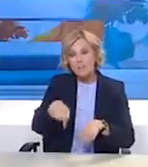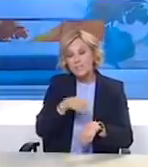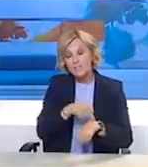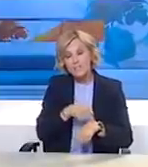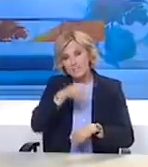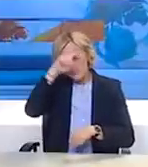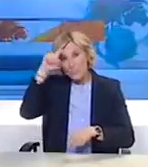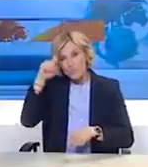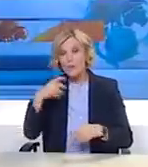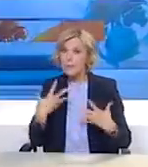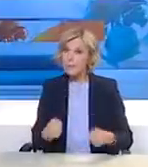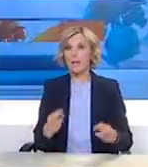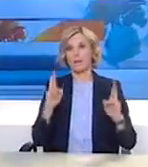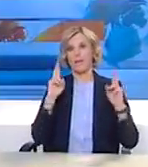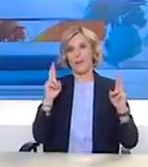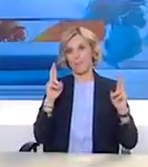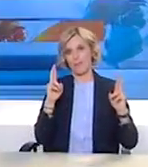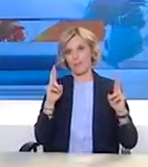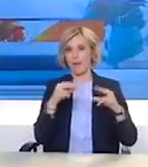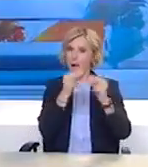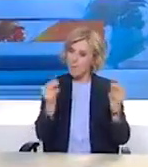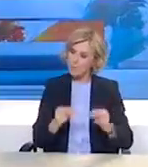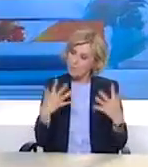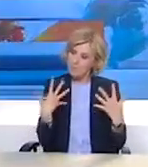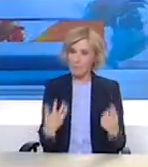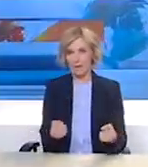συνοδεύονται από κάποια ελπιδοφόρα μηνύματα αποτελεσματικότητας.